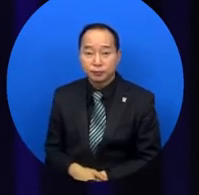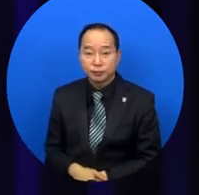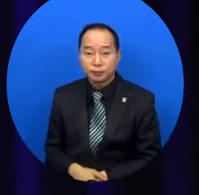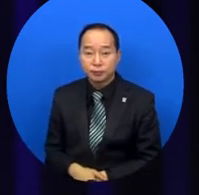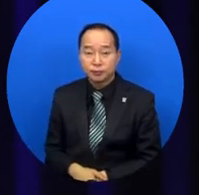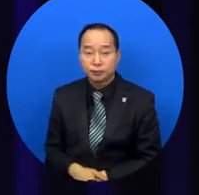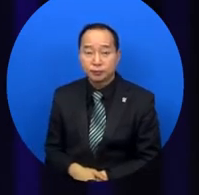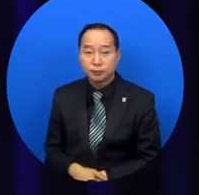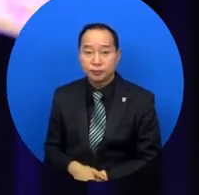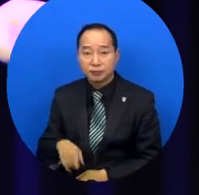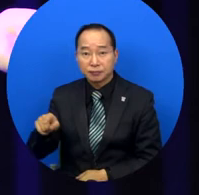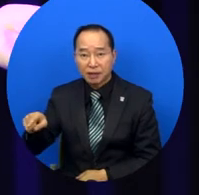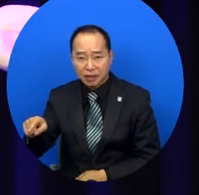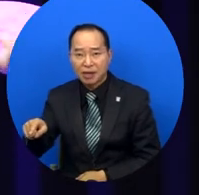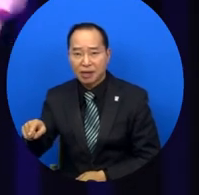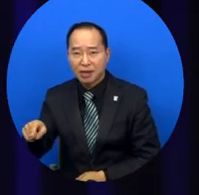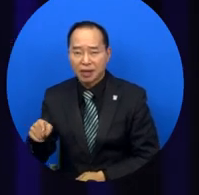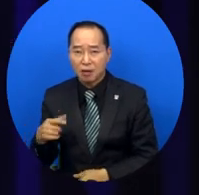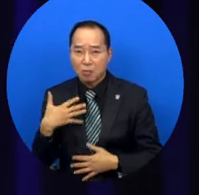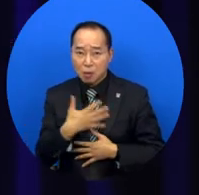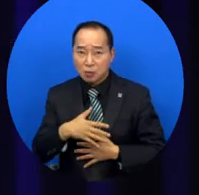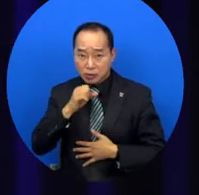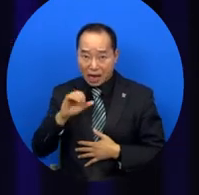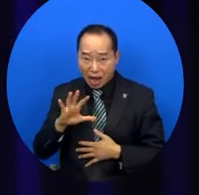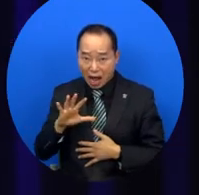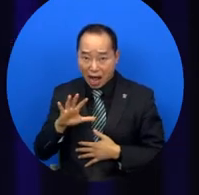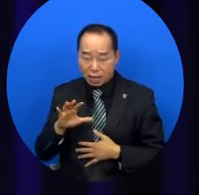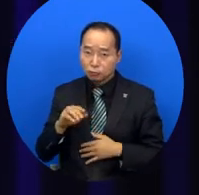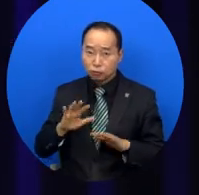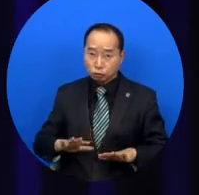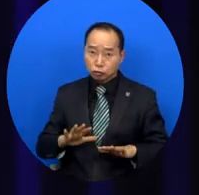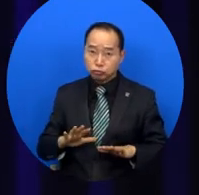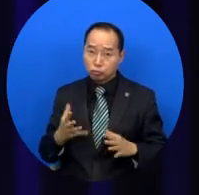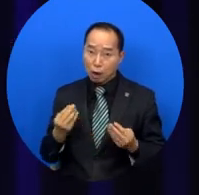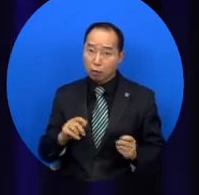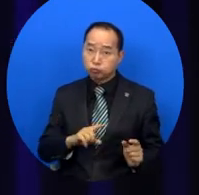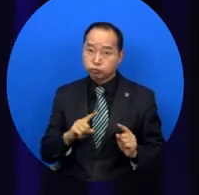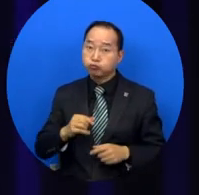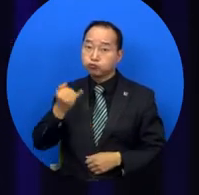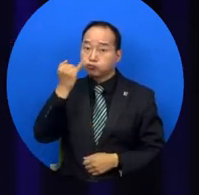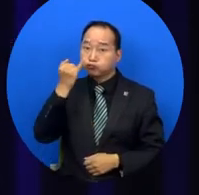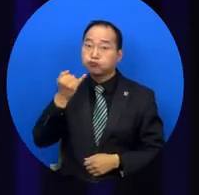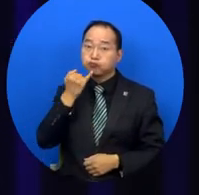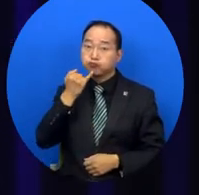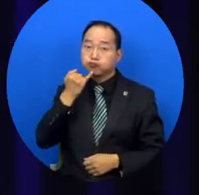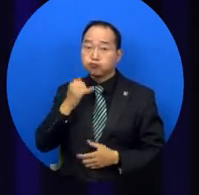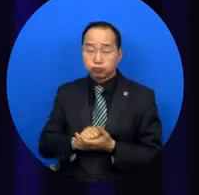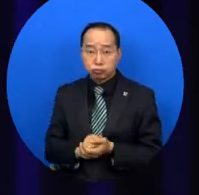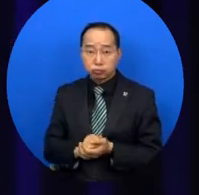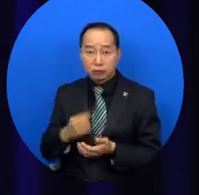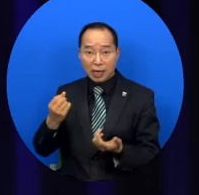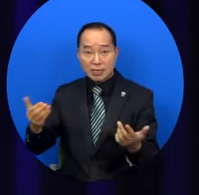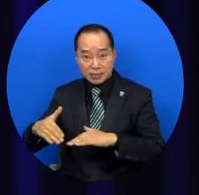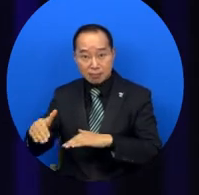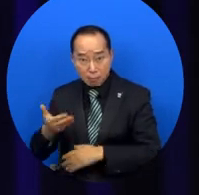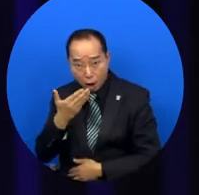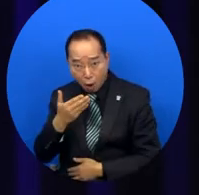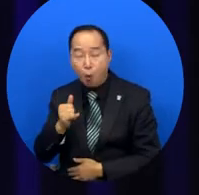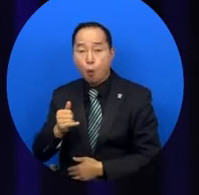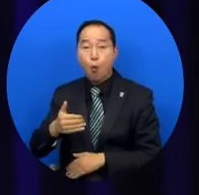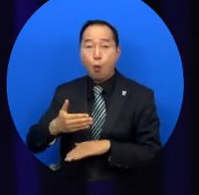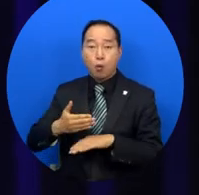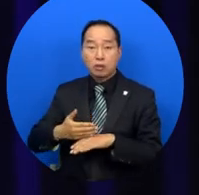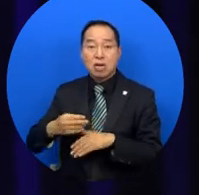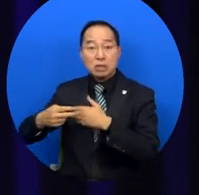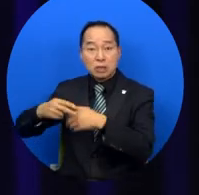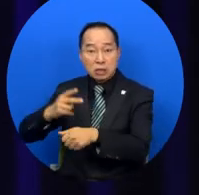나았음에 얼마나 더 아팠어. 그다음에 두 번째는 오늘 몸이 좀 안 좋더라도 그래도 이만큼 나은 게 어디야. 두 번째는 내 직장 다시 가질 수